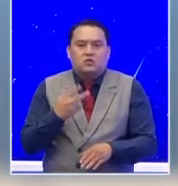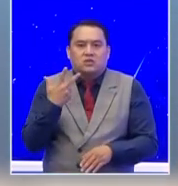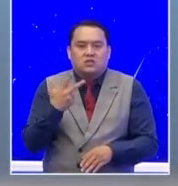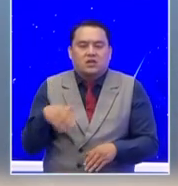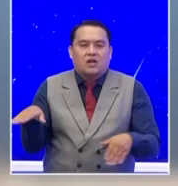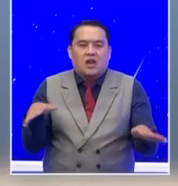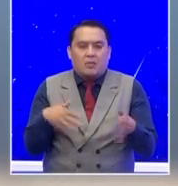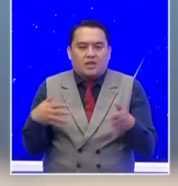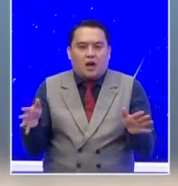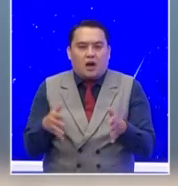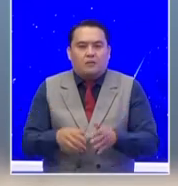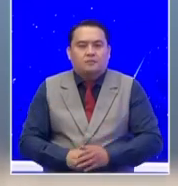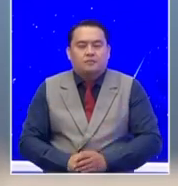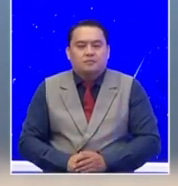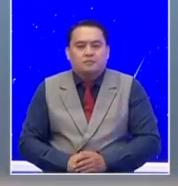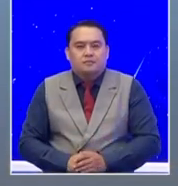лебедя а